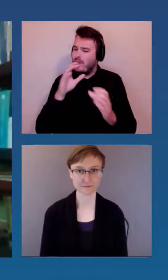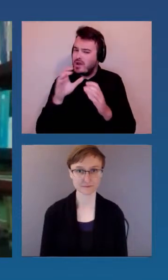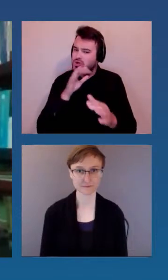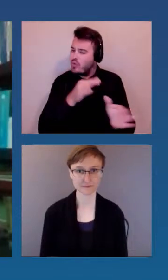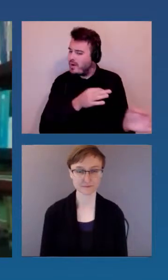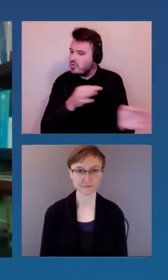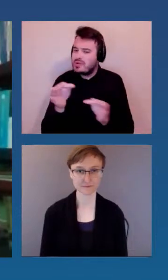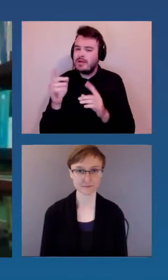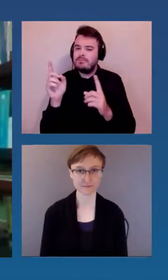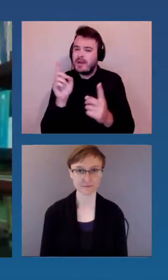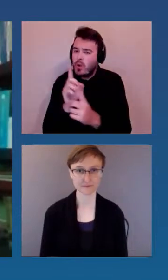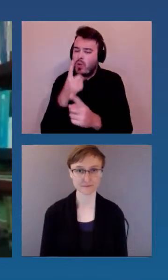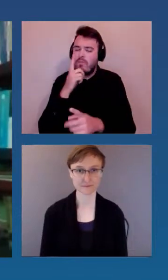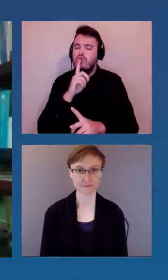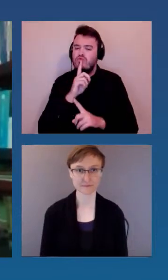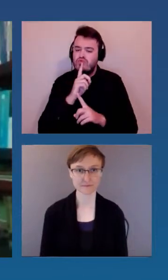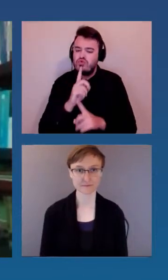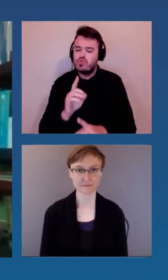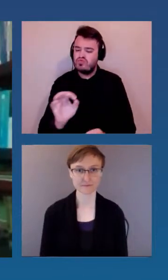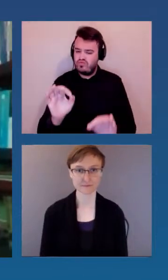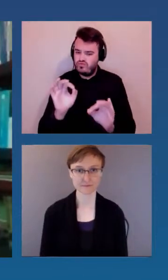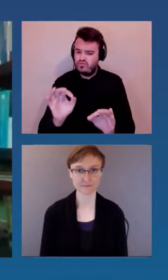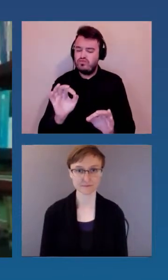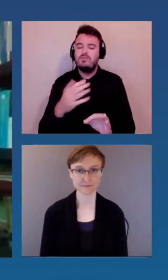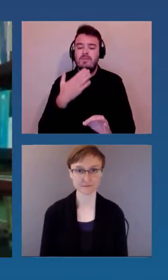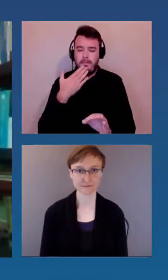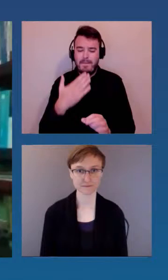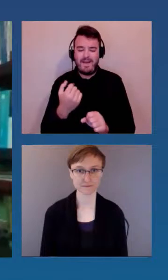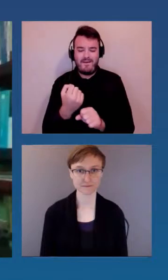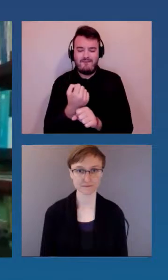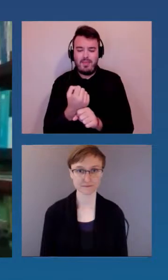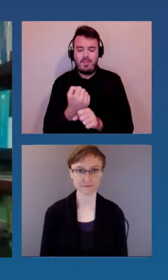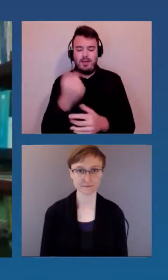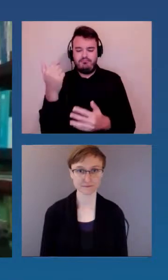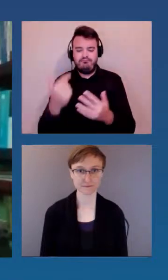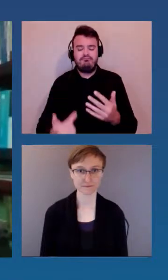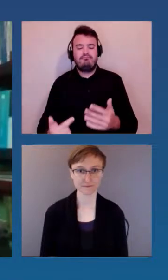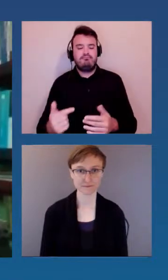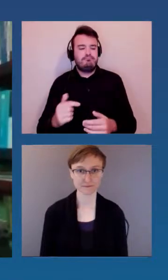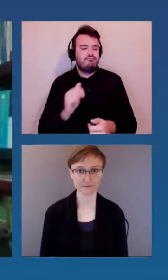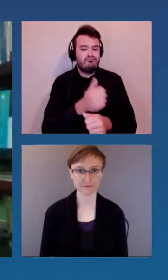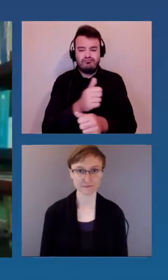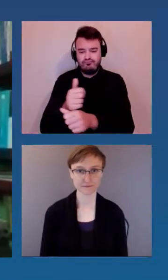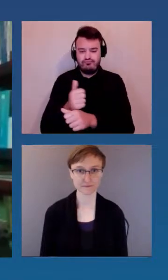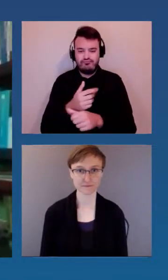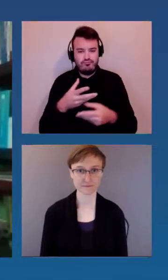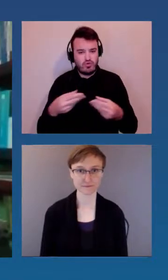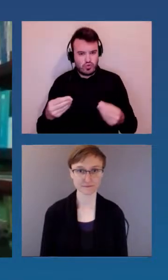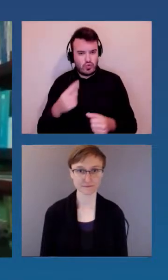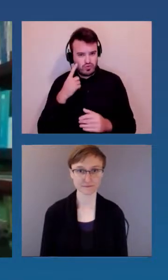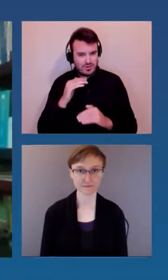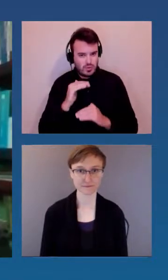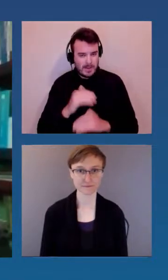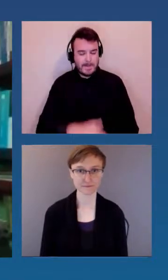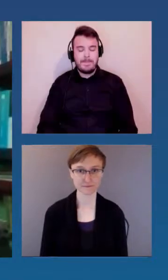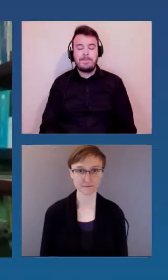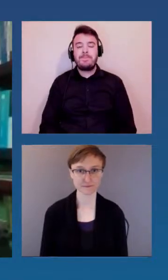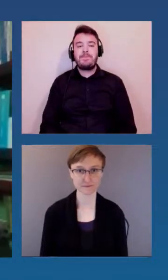environnements pour accueillir les étudiantes et les étudiants à la rentrée. Et je peux vous assurer que nous sommes